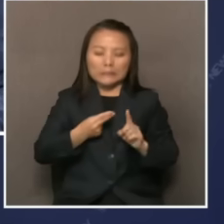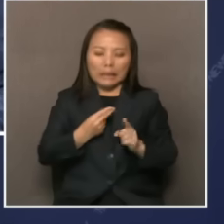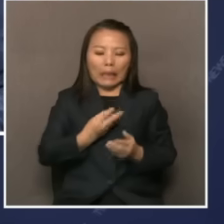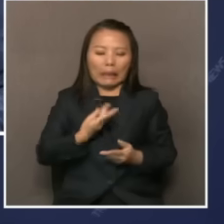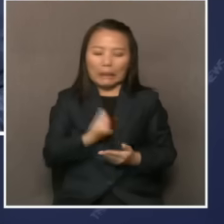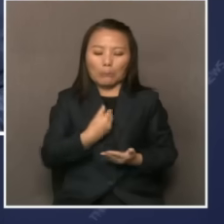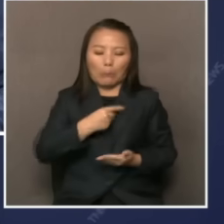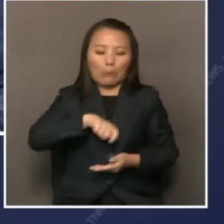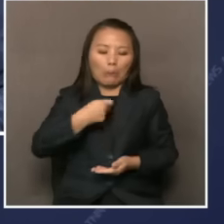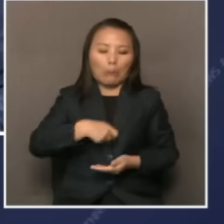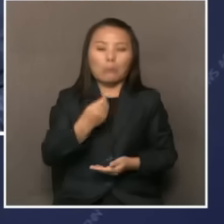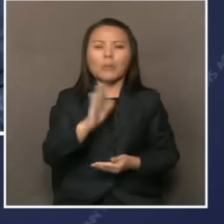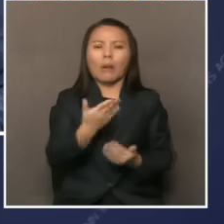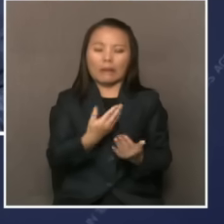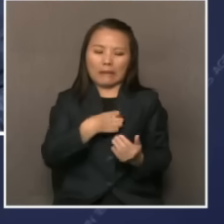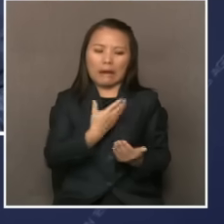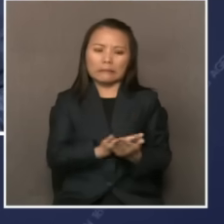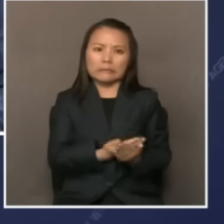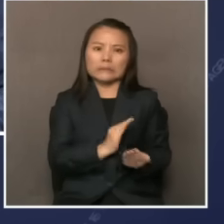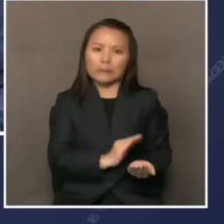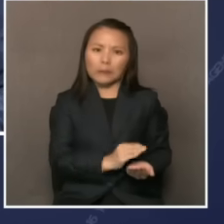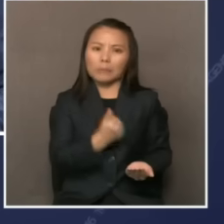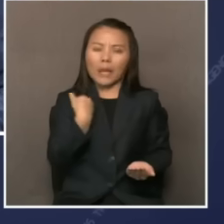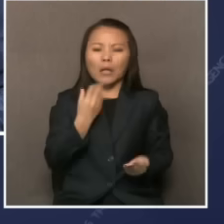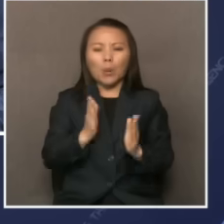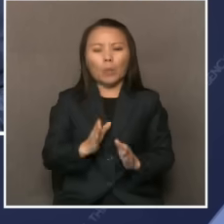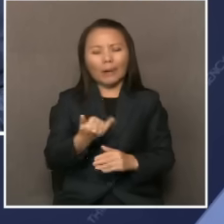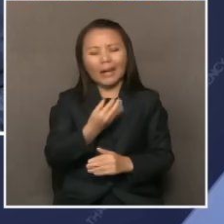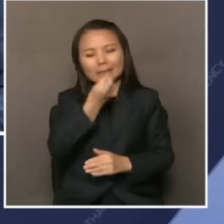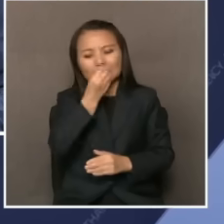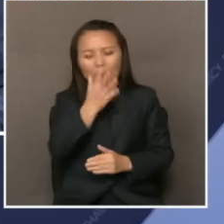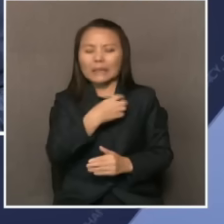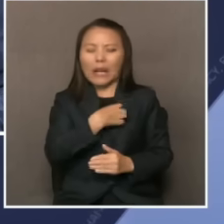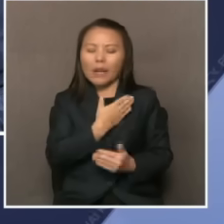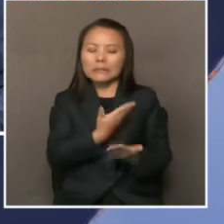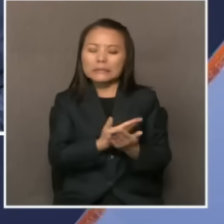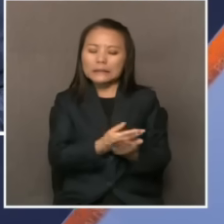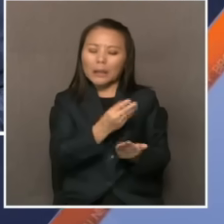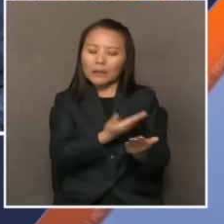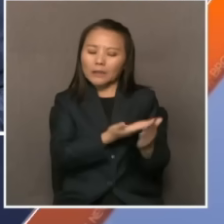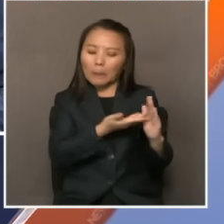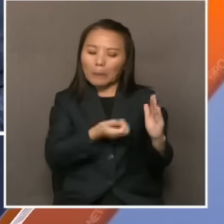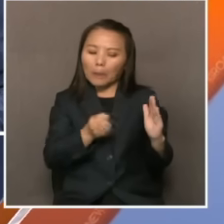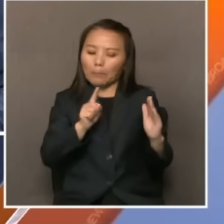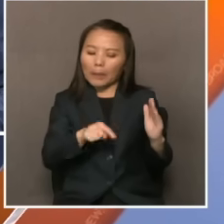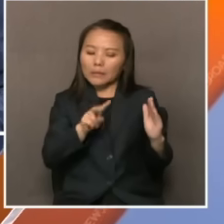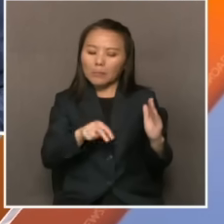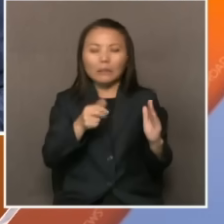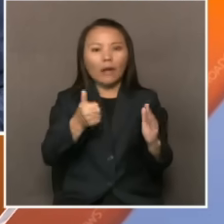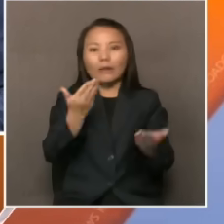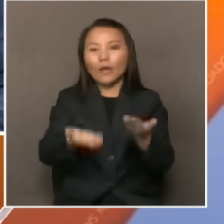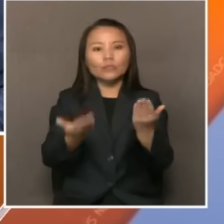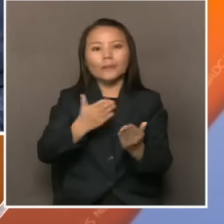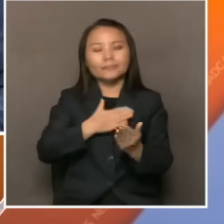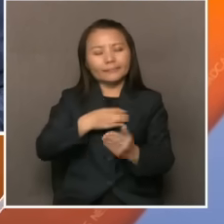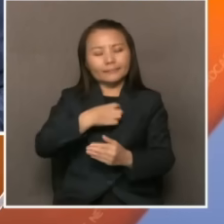เกิดใครรู้สึกว่าเอออยากจะเก็บเงินก้อนนี้ไว้หน่อยบางคนไม่มีจริงๆค่ะอ่าบางคนบอกขอใช้เ 1000 2,000ได้มยได้เลยค่ะตามที่เรามี